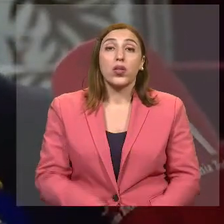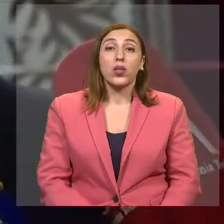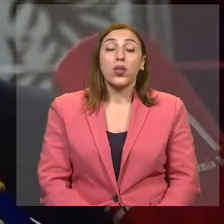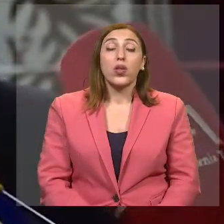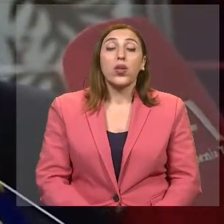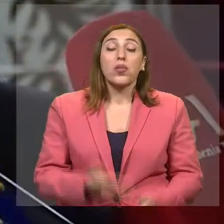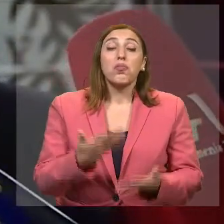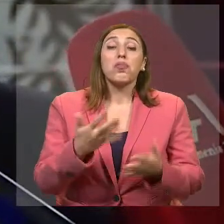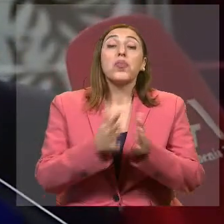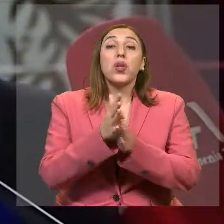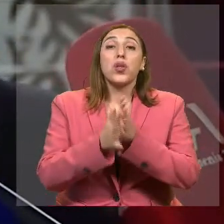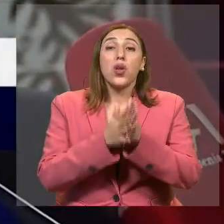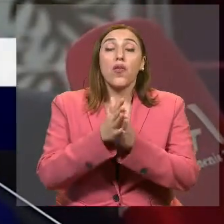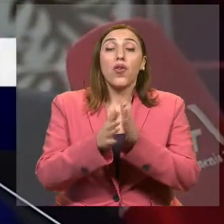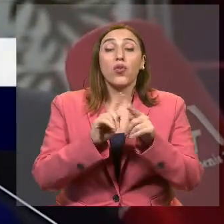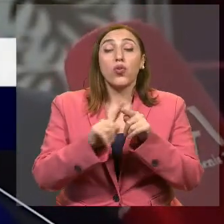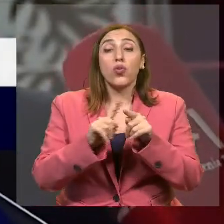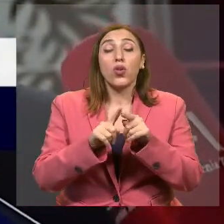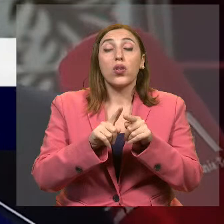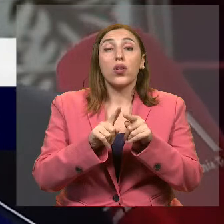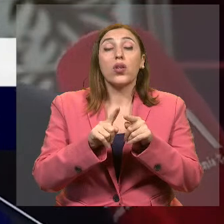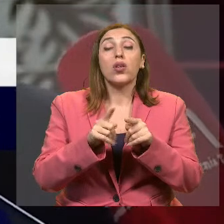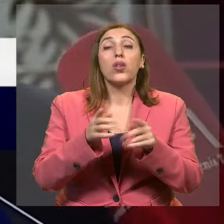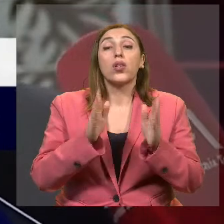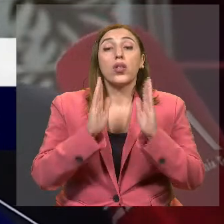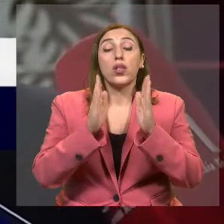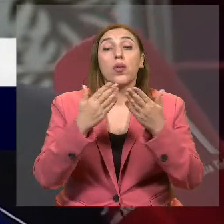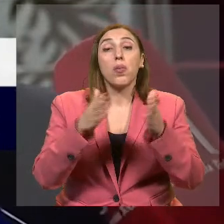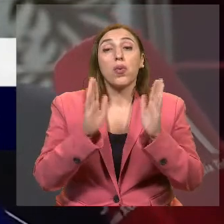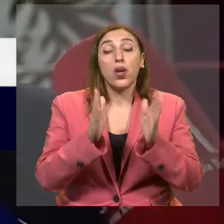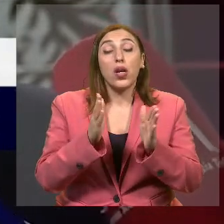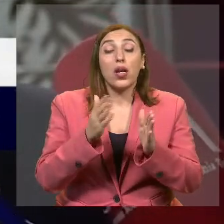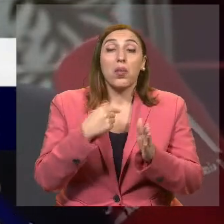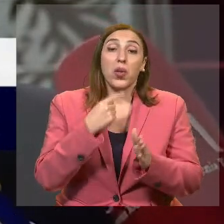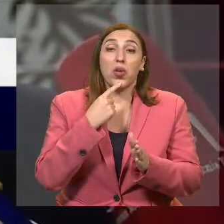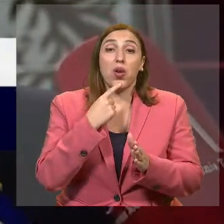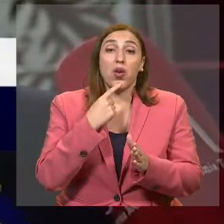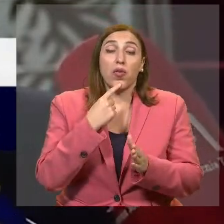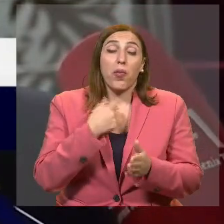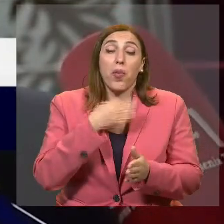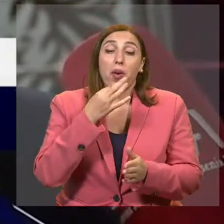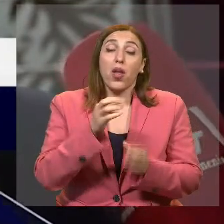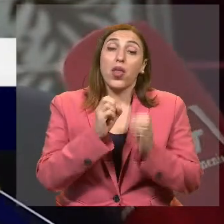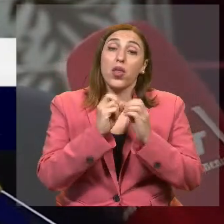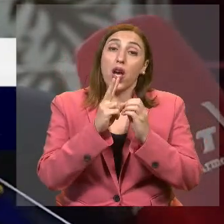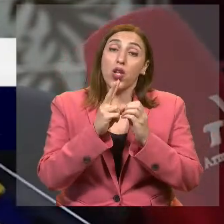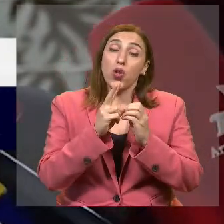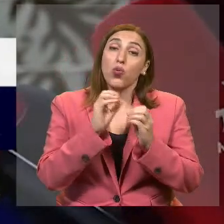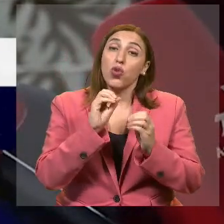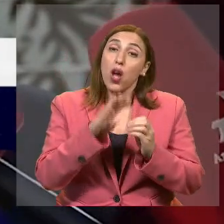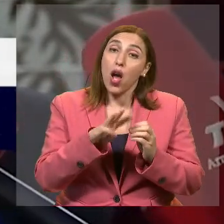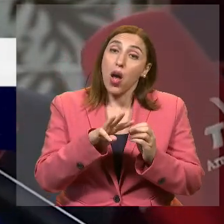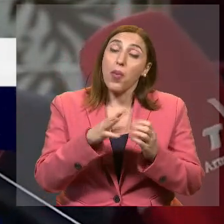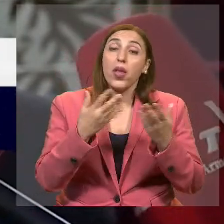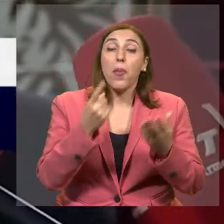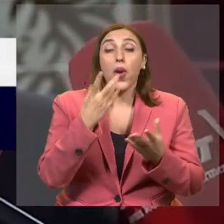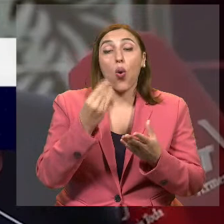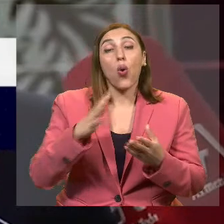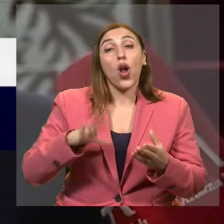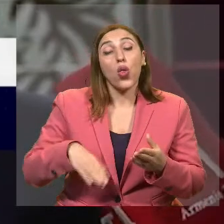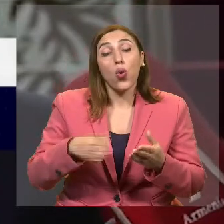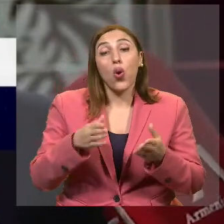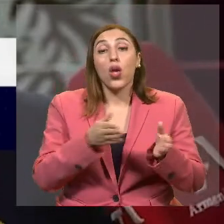ժամանակում վերագործարկման մասին։ Ես այս պահին դժվարանում եմ ասել, դա կլինի 12 ժամվա ընթացքում, թե 24 ժամյա